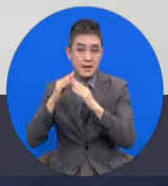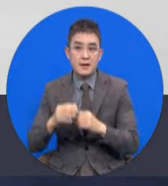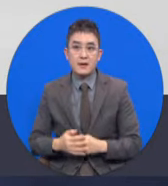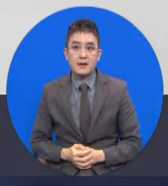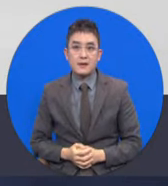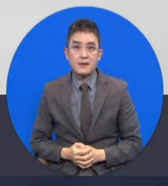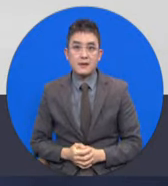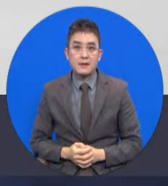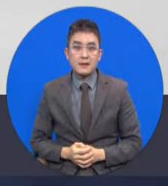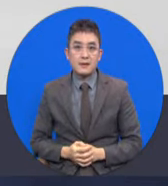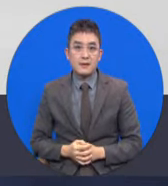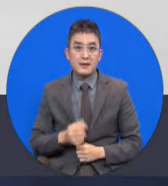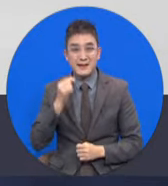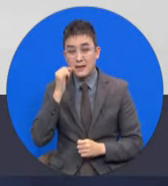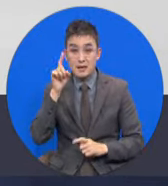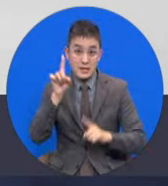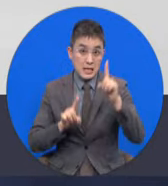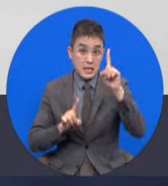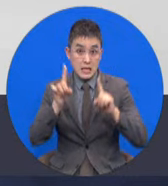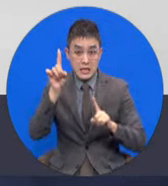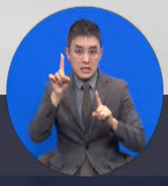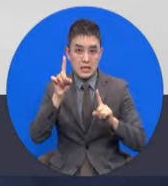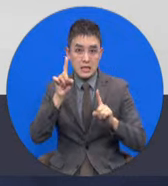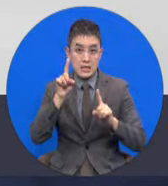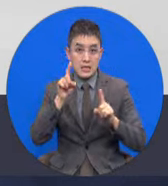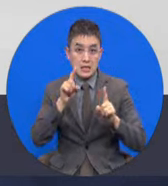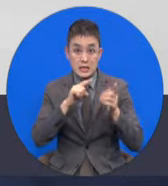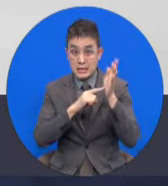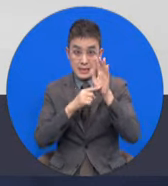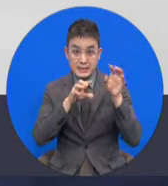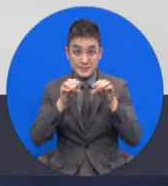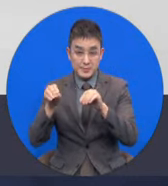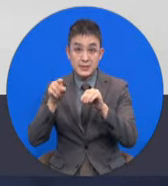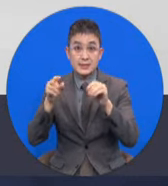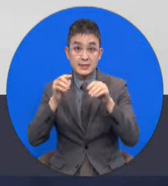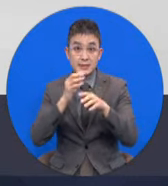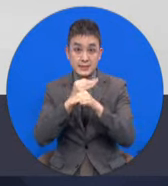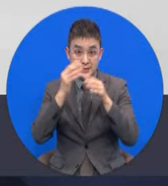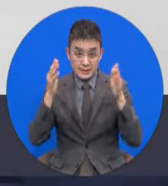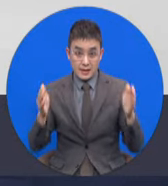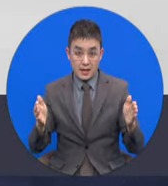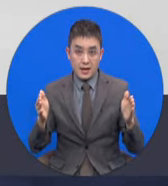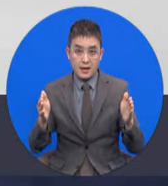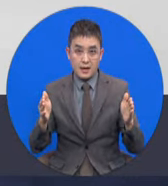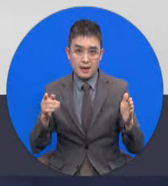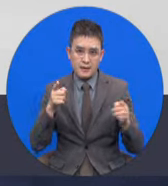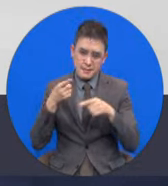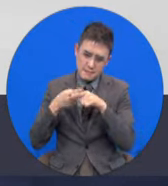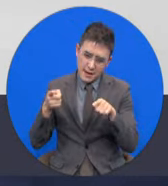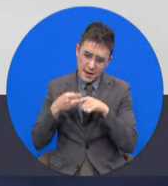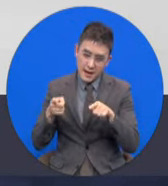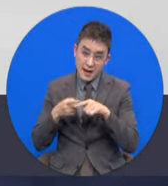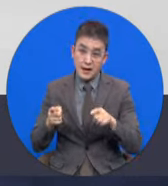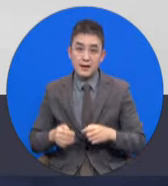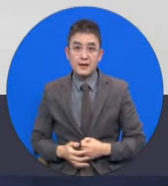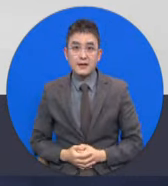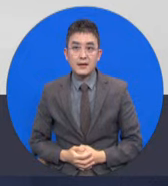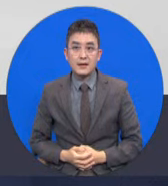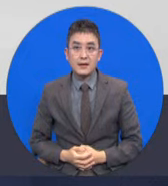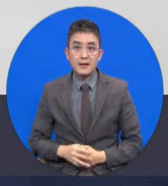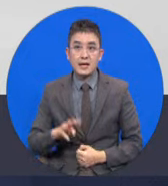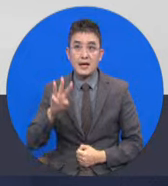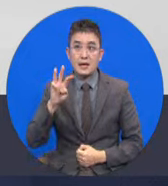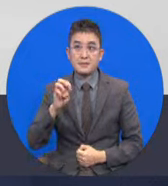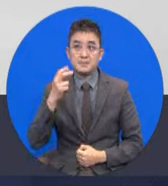공표 금지 기간 마지막 양당의 지지율을 저희들이 계산해봤는데, 분석해봤는데